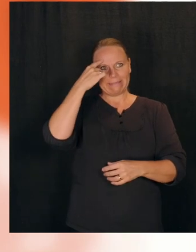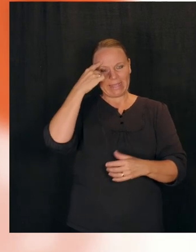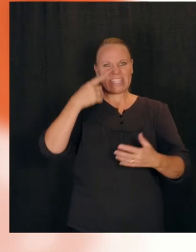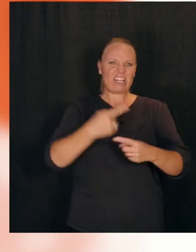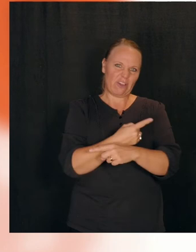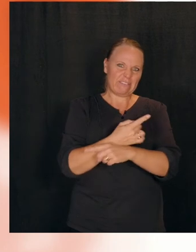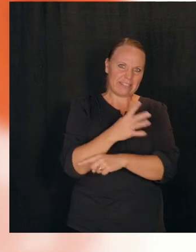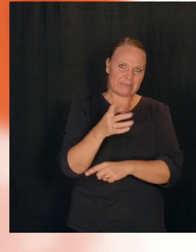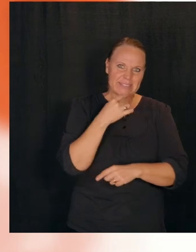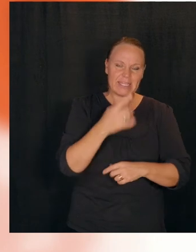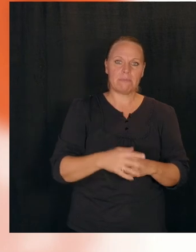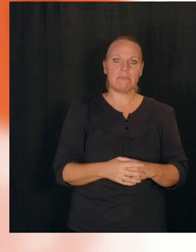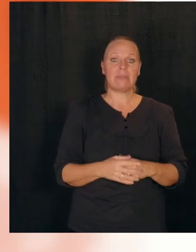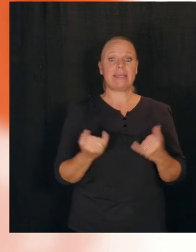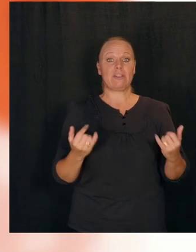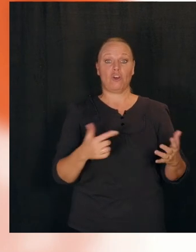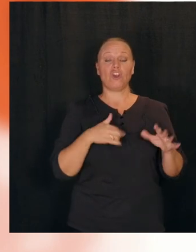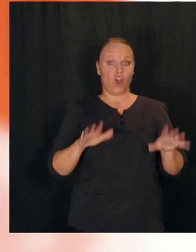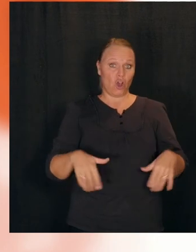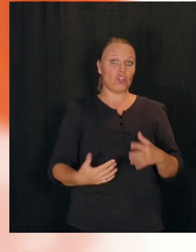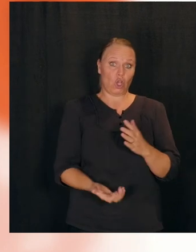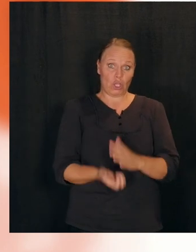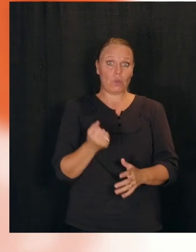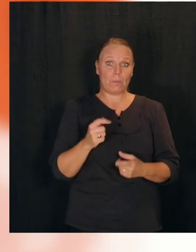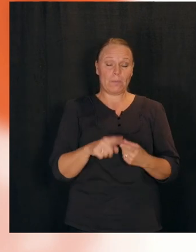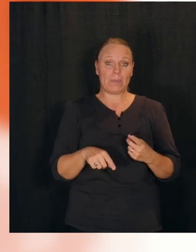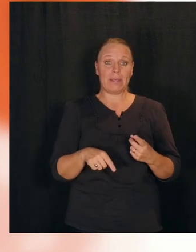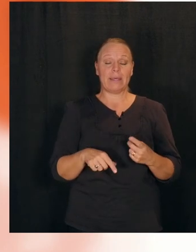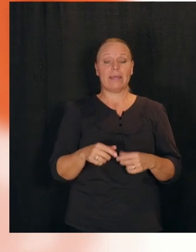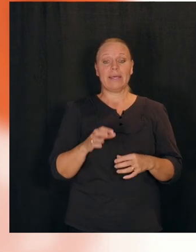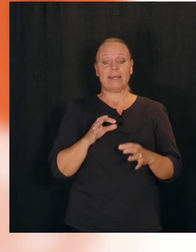rätt många av dem har jag berört idag. Det här att gå från